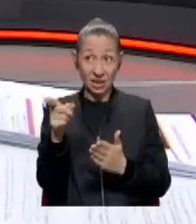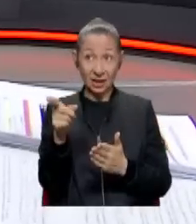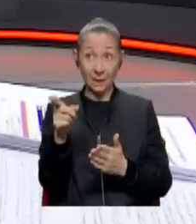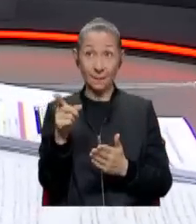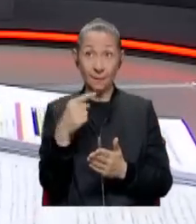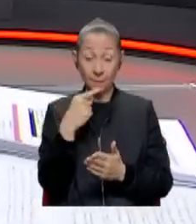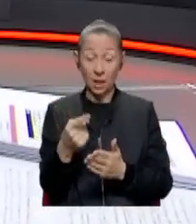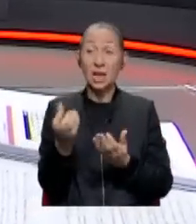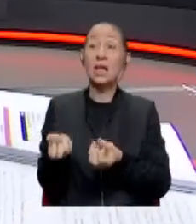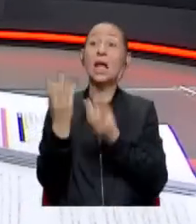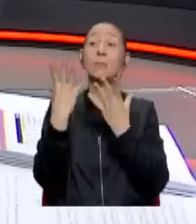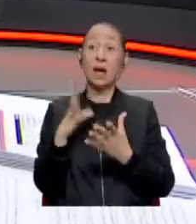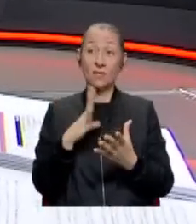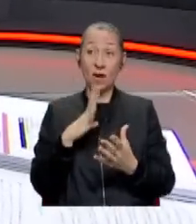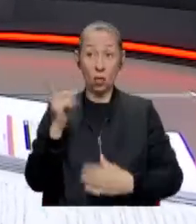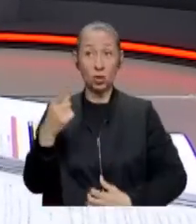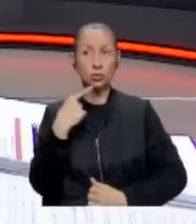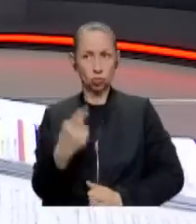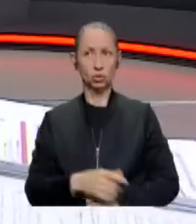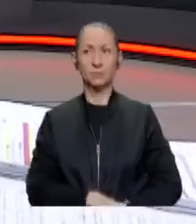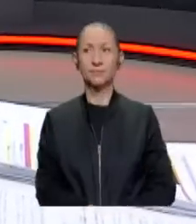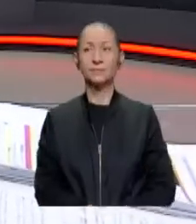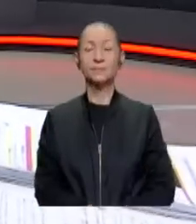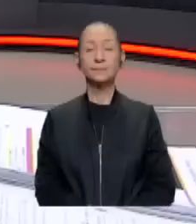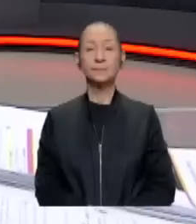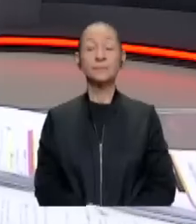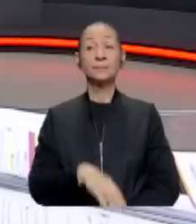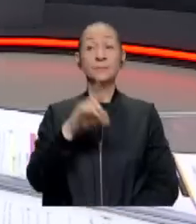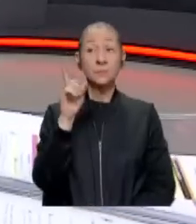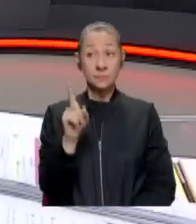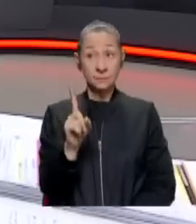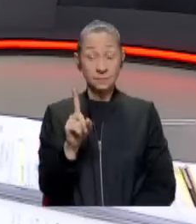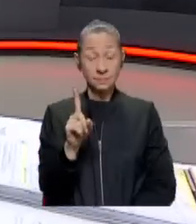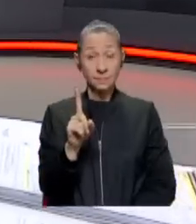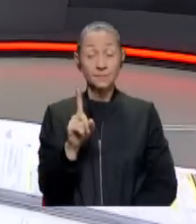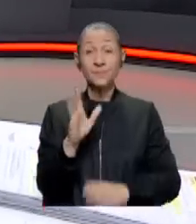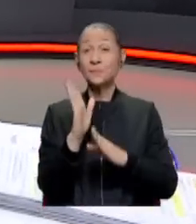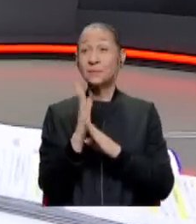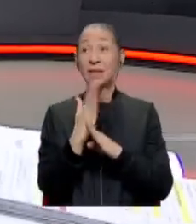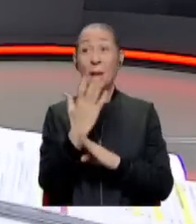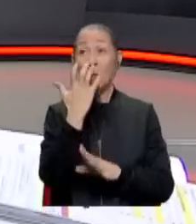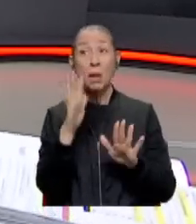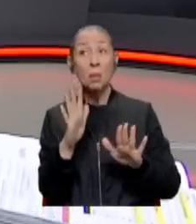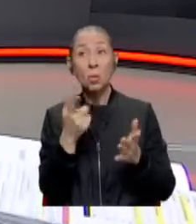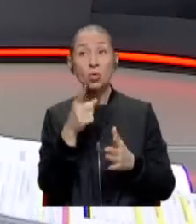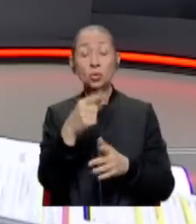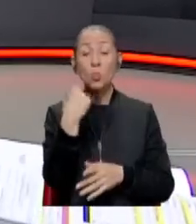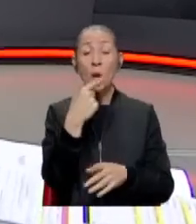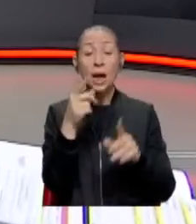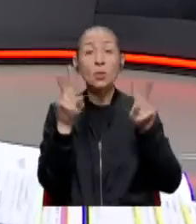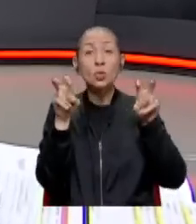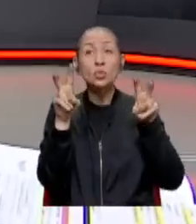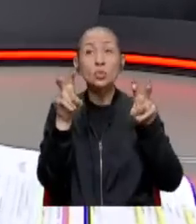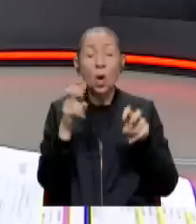muhalefetin söylediklerinde dedi yetmeyen şeyler var onlara da geleceğiz fakat neden bekleniyor mesela şu mülakat